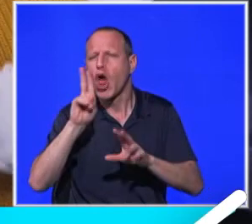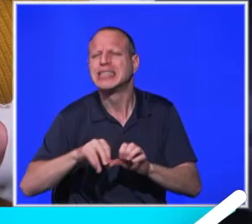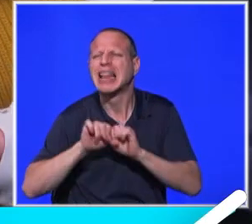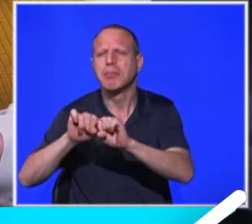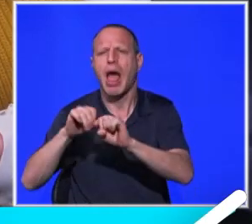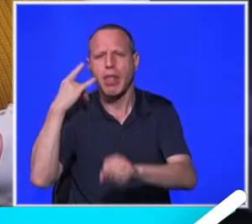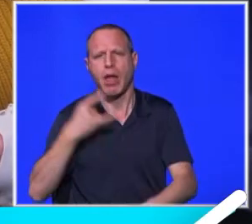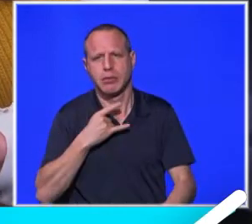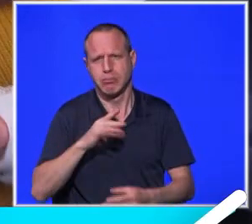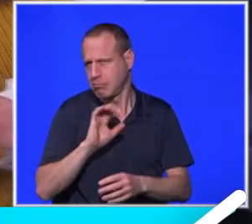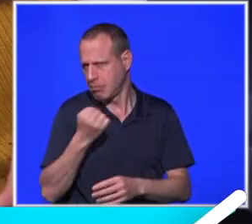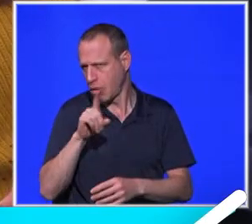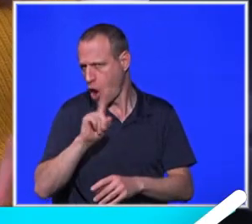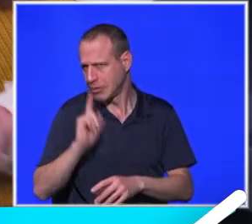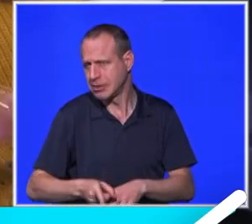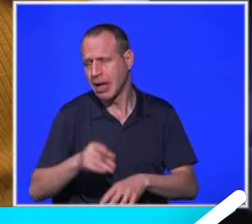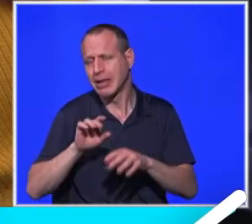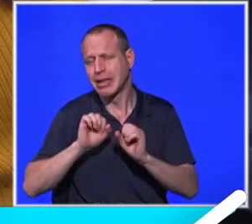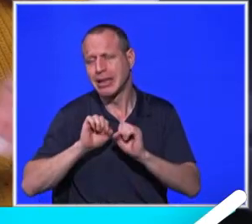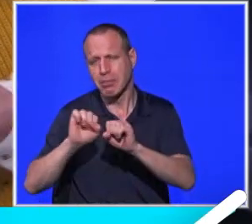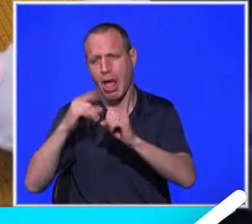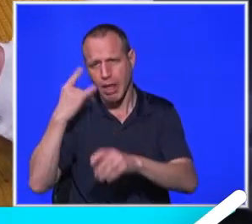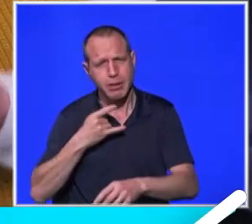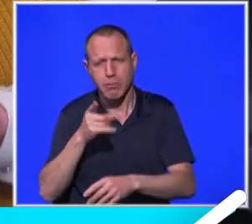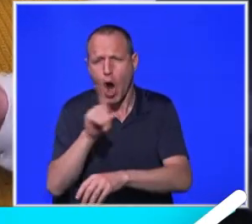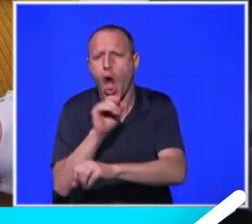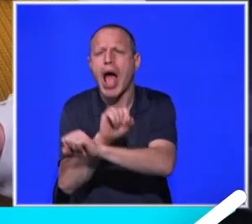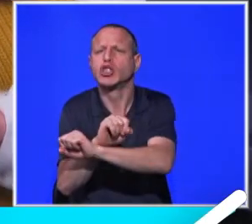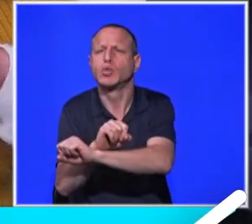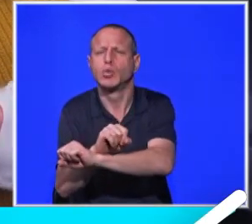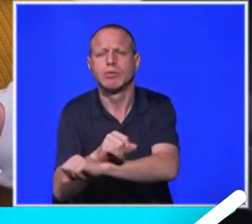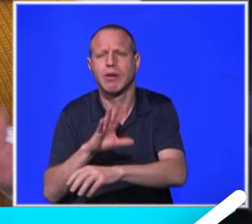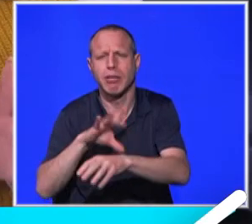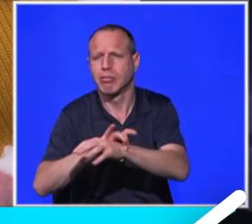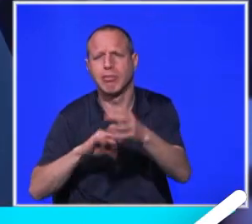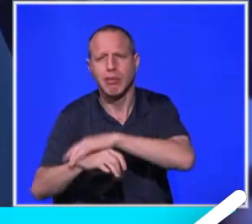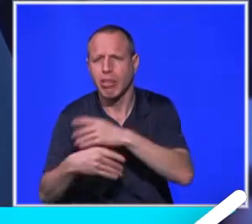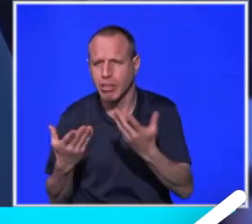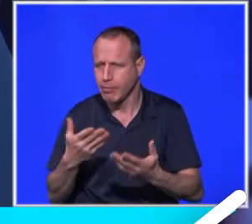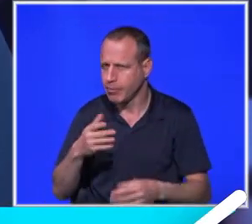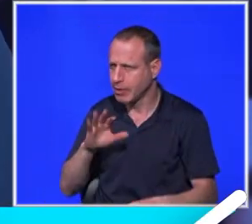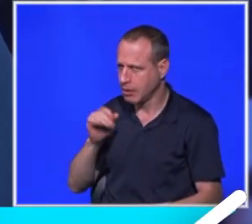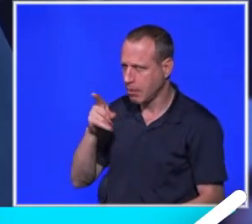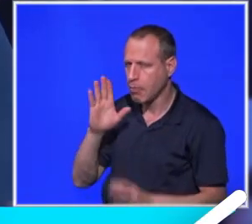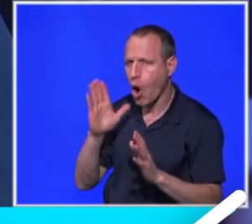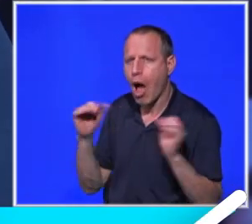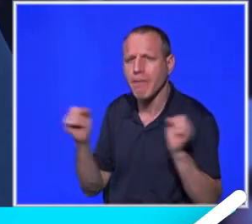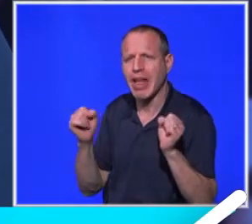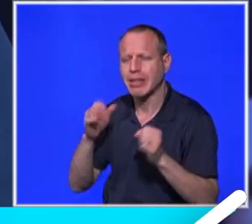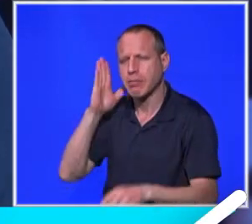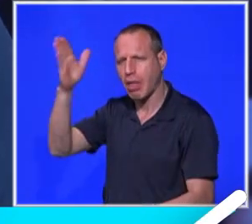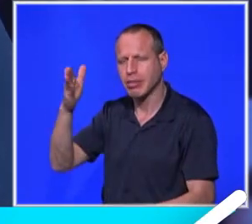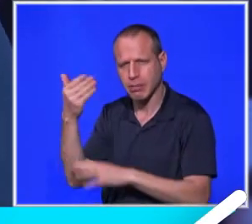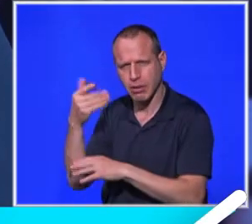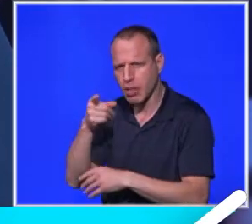אם אתה לא צריך את תמיכת החרדים, אתה לא עזוק. אין לך כבלים. אתה יכול לממש הכל. אם אתם כל כך חרדים לעתיד המדינה, אתם לא מעדיפים